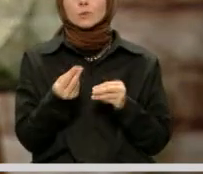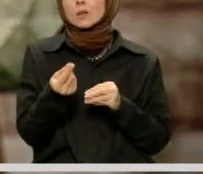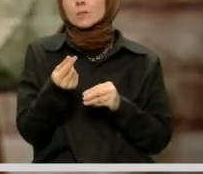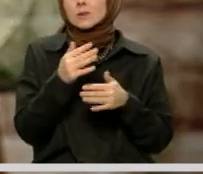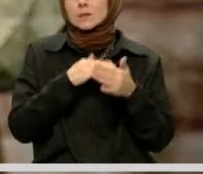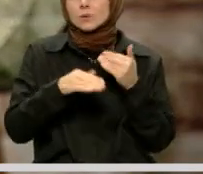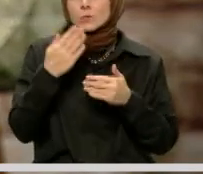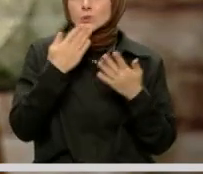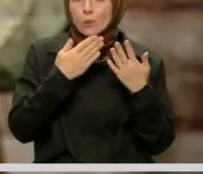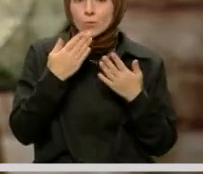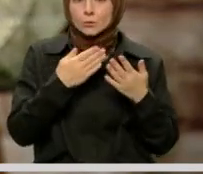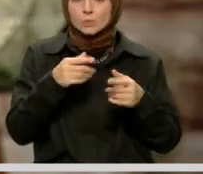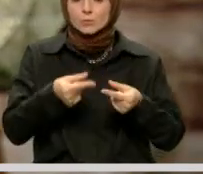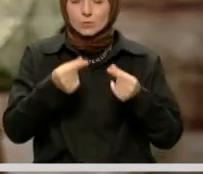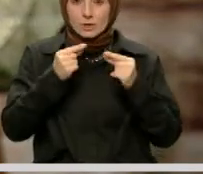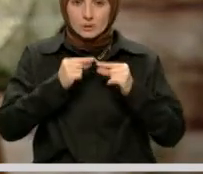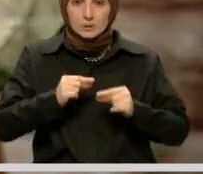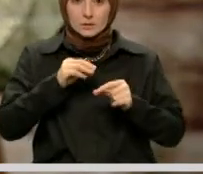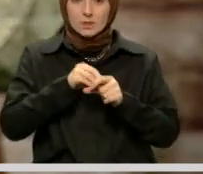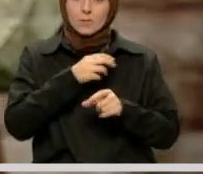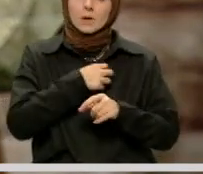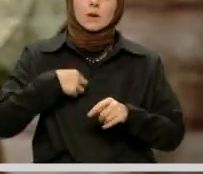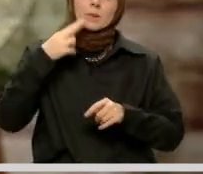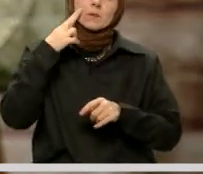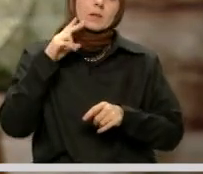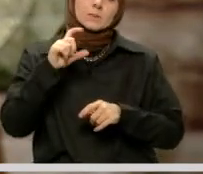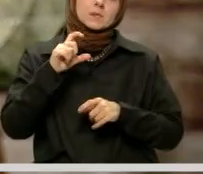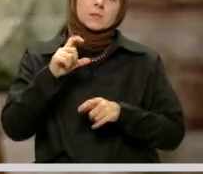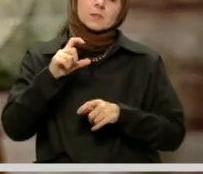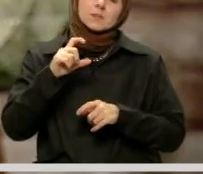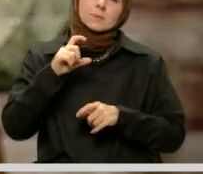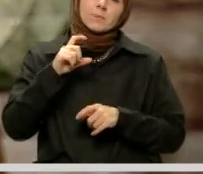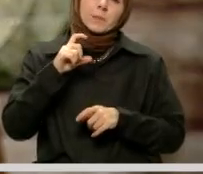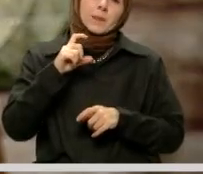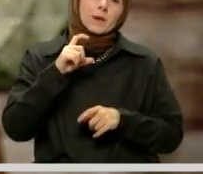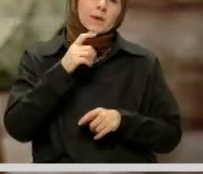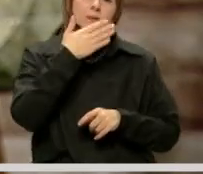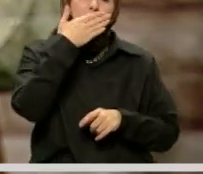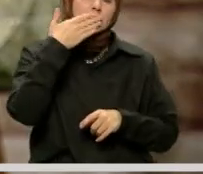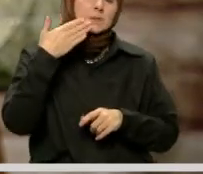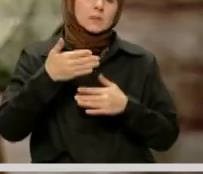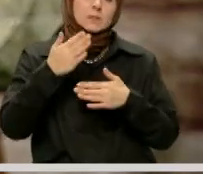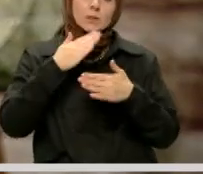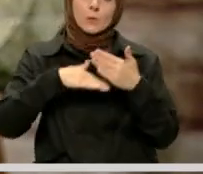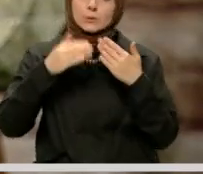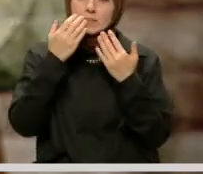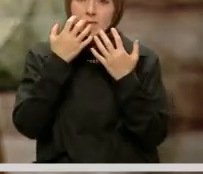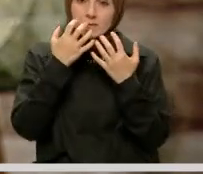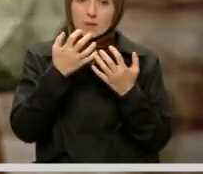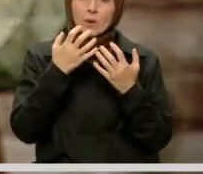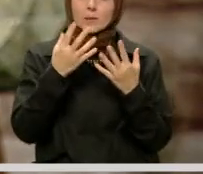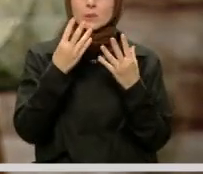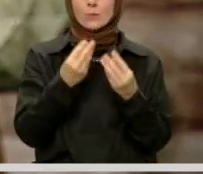okuduğumuz hadiste, yani Efendimiz cennetin, özür dilerim, Ramazan'ın evvelinin rahmet olduğunu, şu an